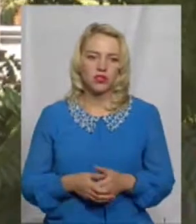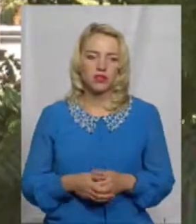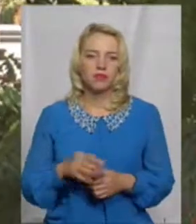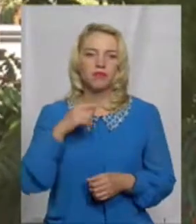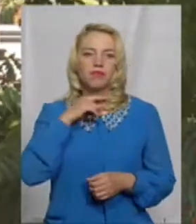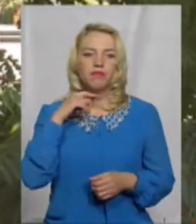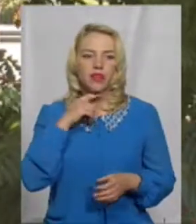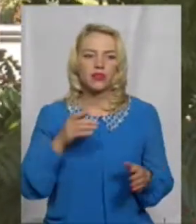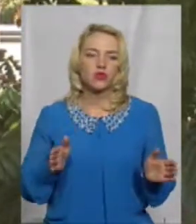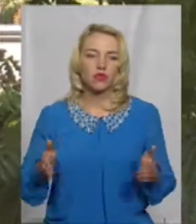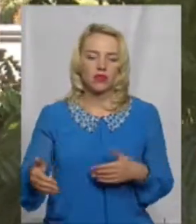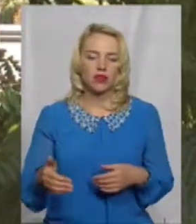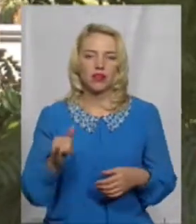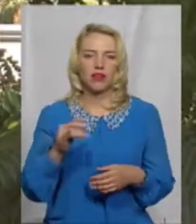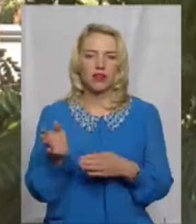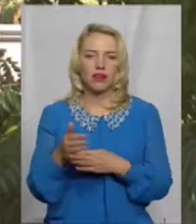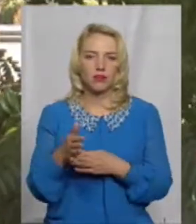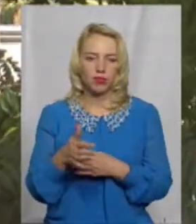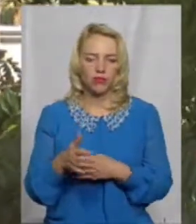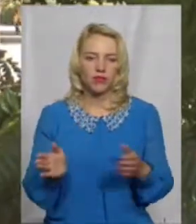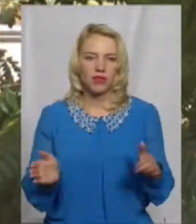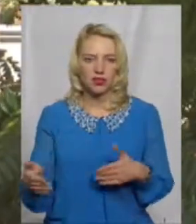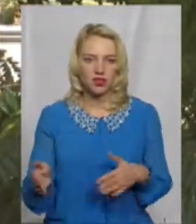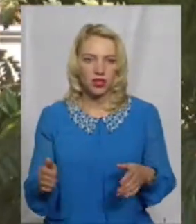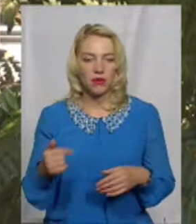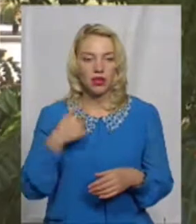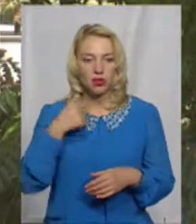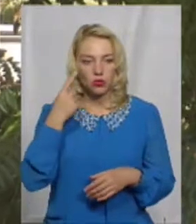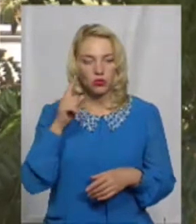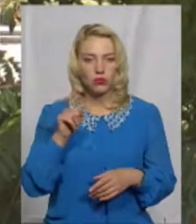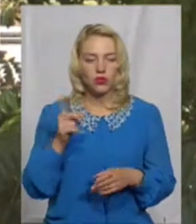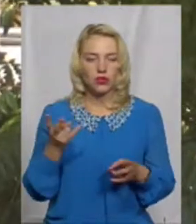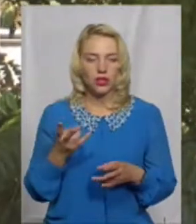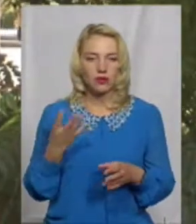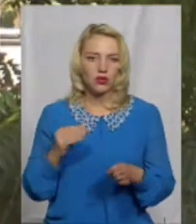м'ясо, ящиками рибу. Я думаю, що трошки треба додати